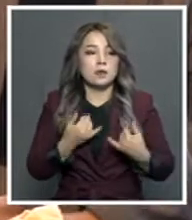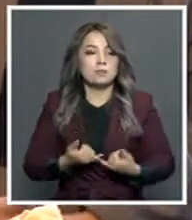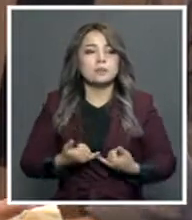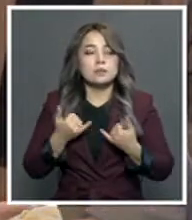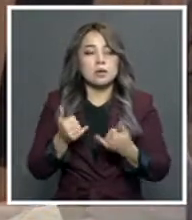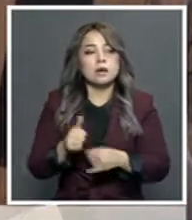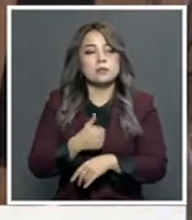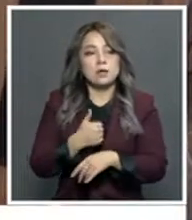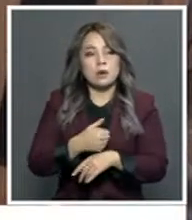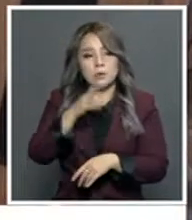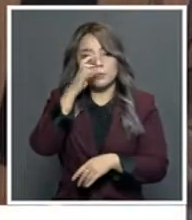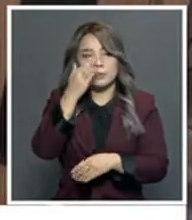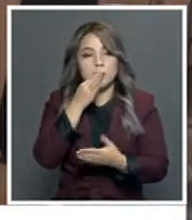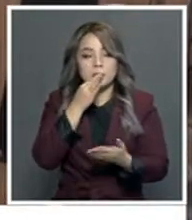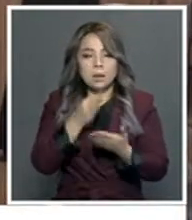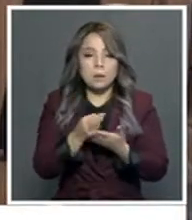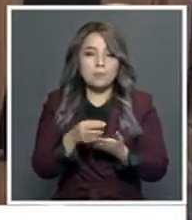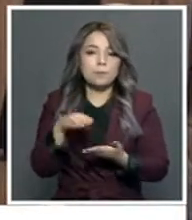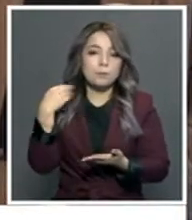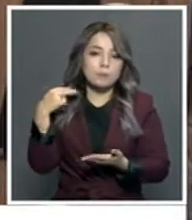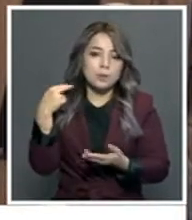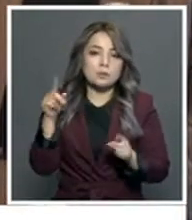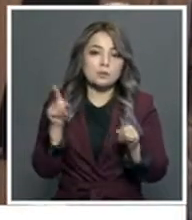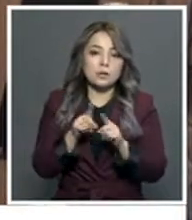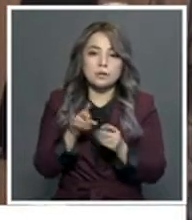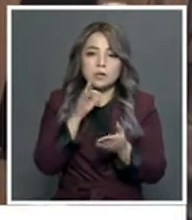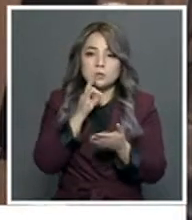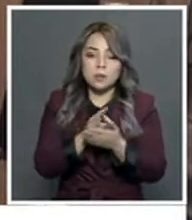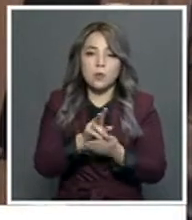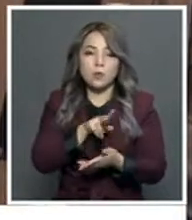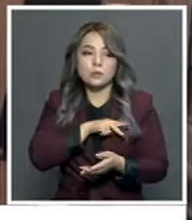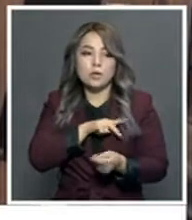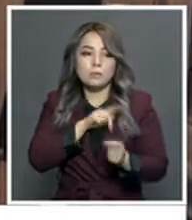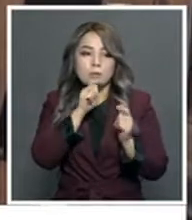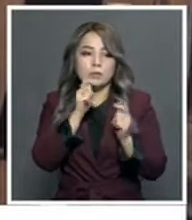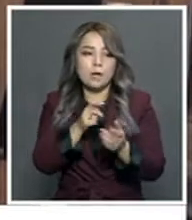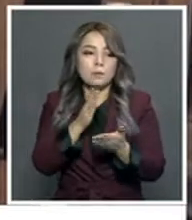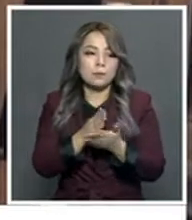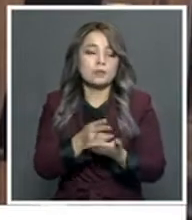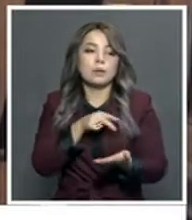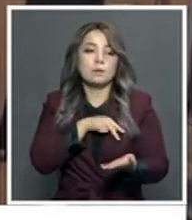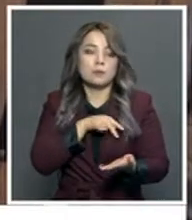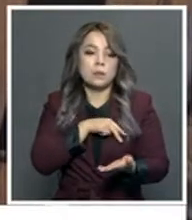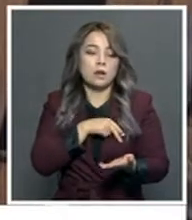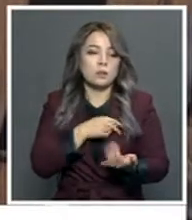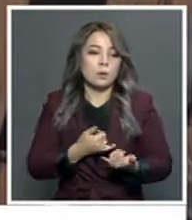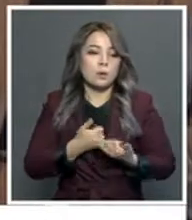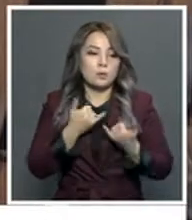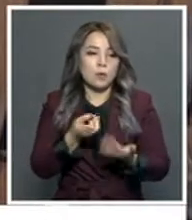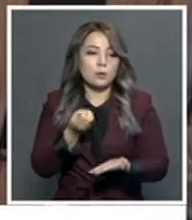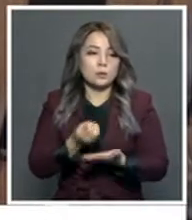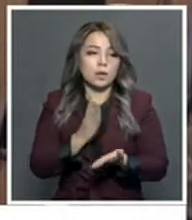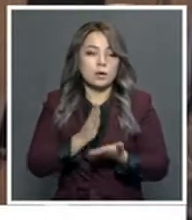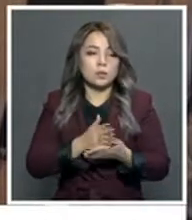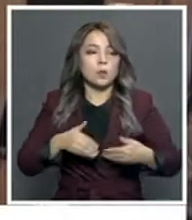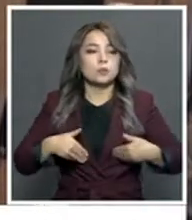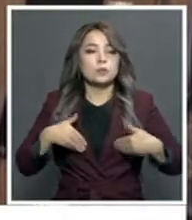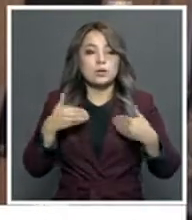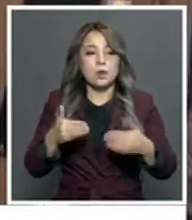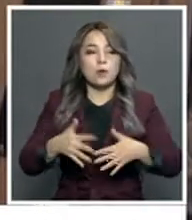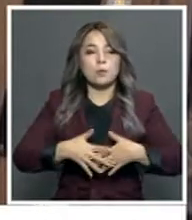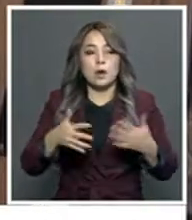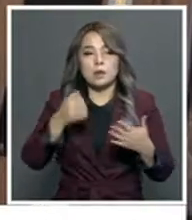ел басшымыз, президентіміз тоқай мінекей орден беріп отыр екен, ембегін бағалап, құтықтап, ол кісілерге үлкен